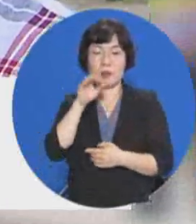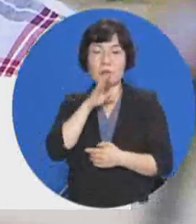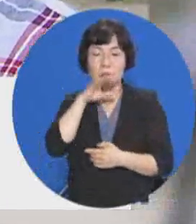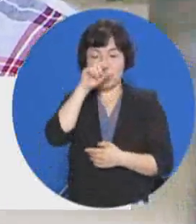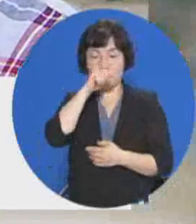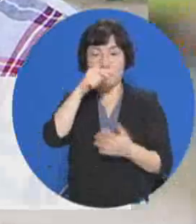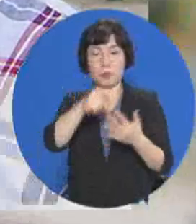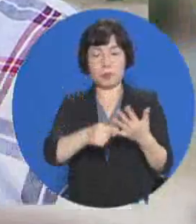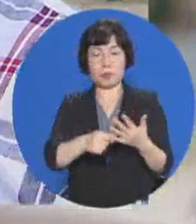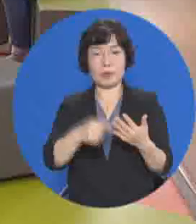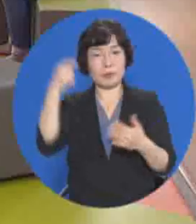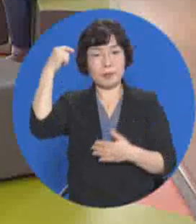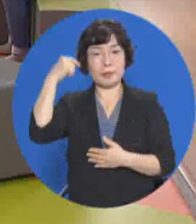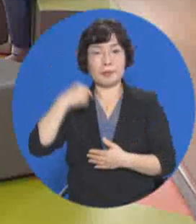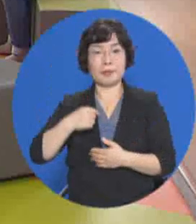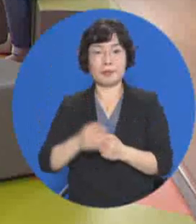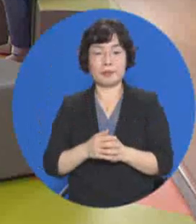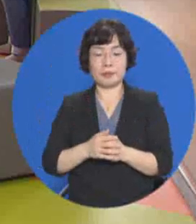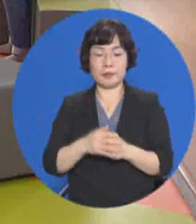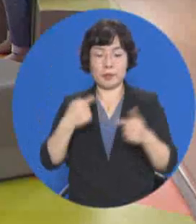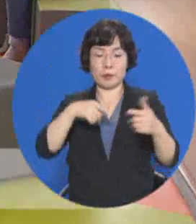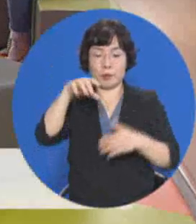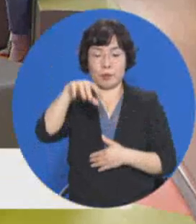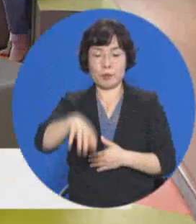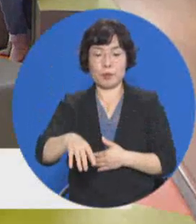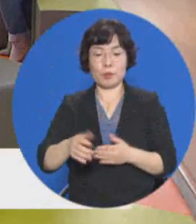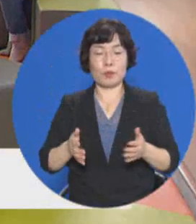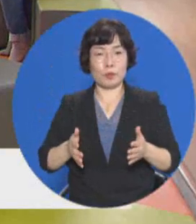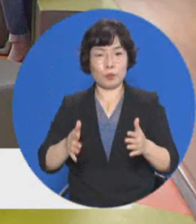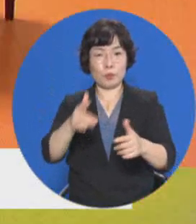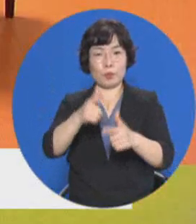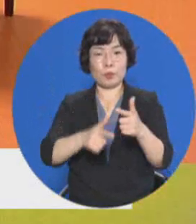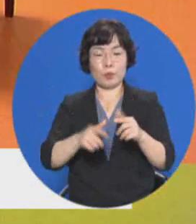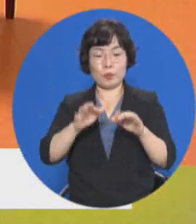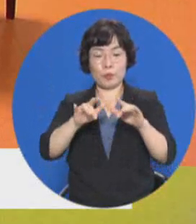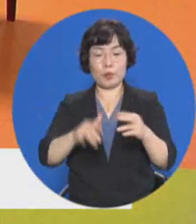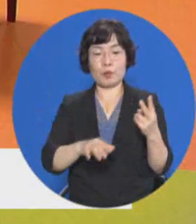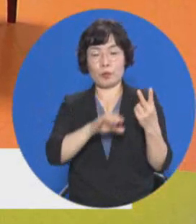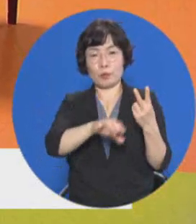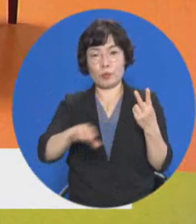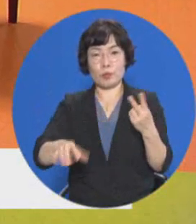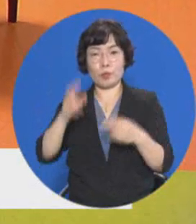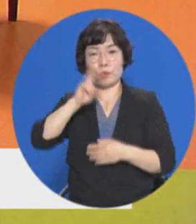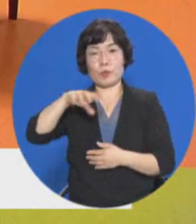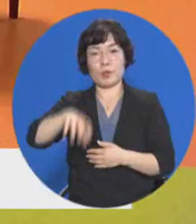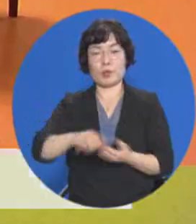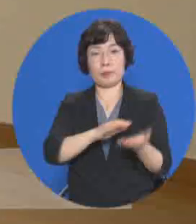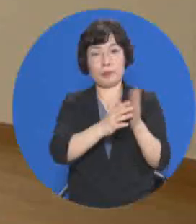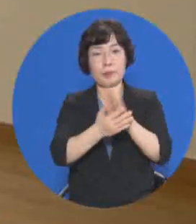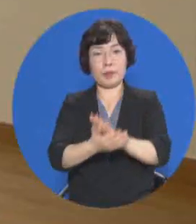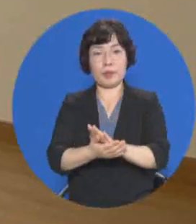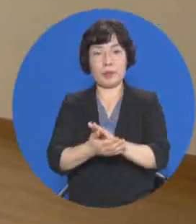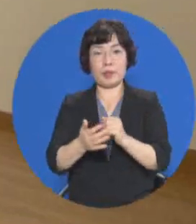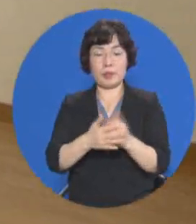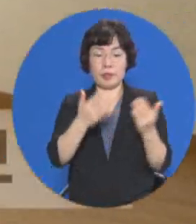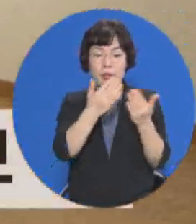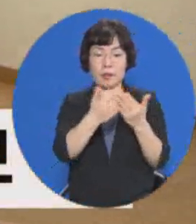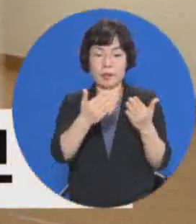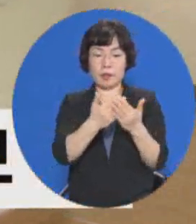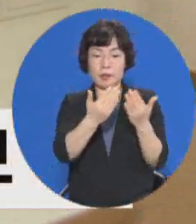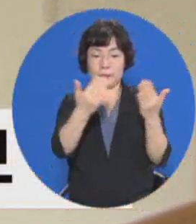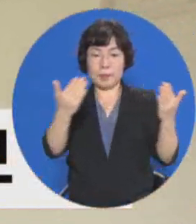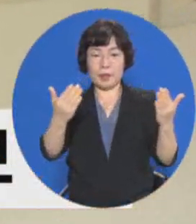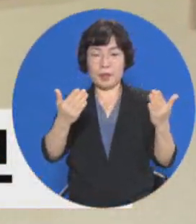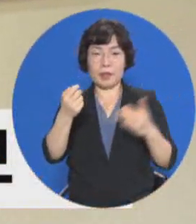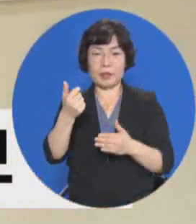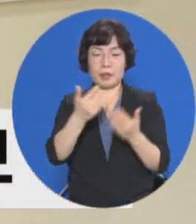좋은 프로젝트였다. 텅 빈 공간에 피아노 두 대를 놓자 작은 콘서트장으로 변했고 그림이 걸린 복도는